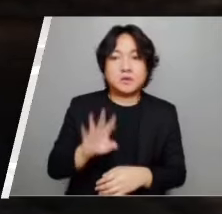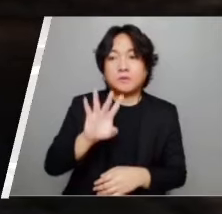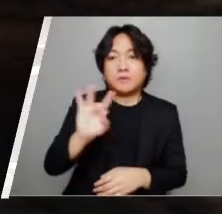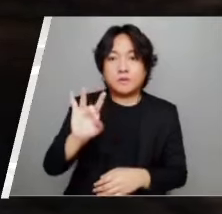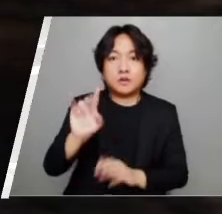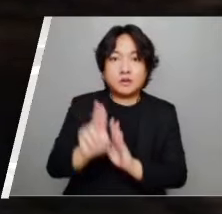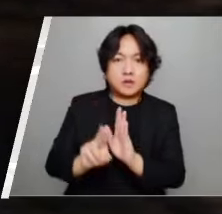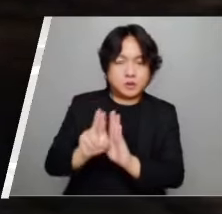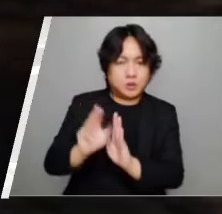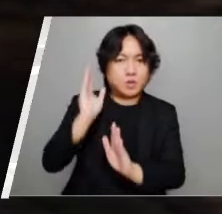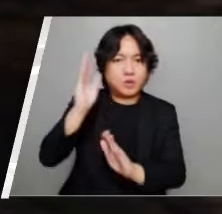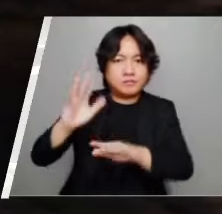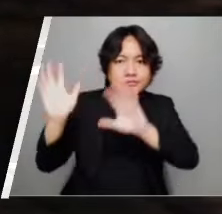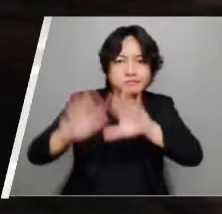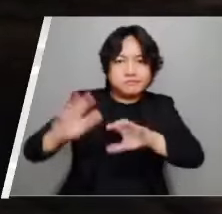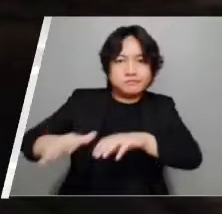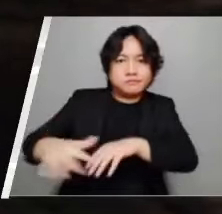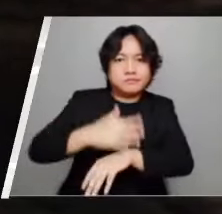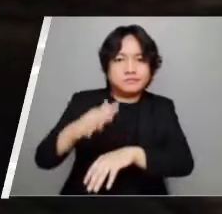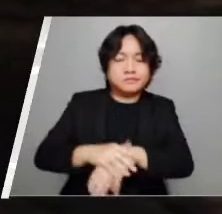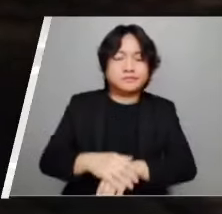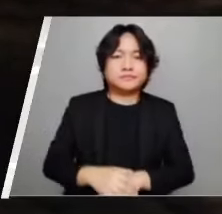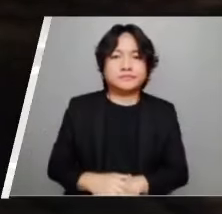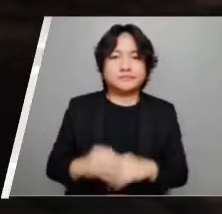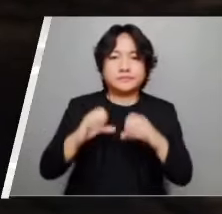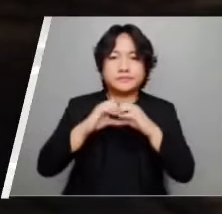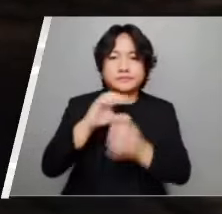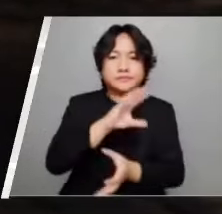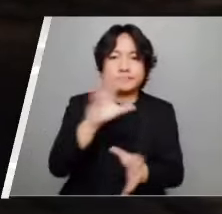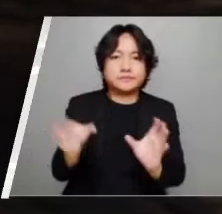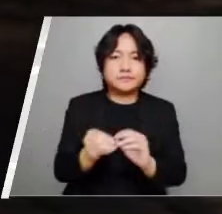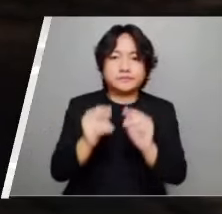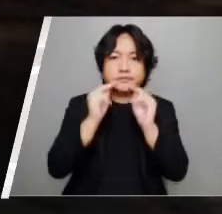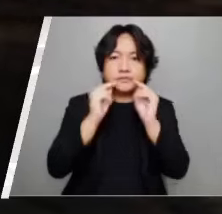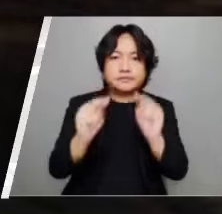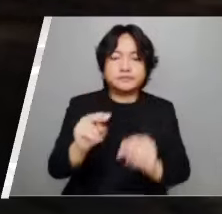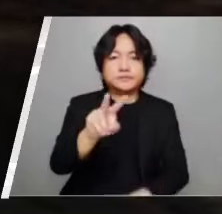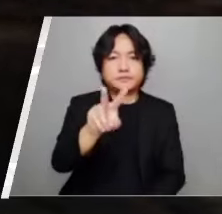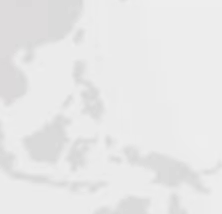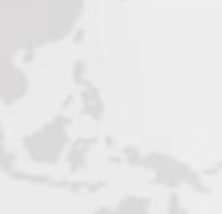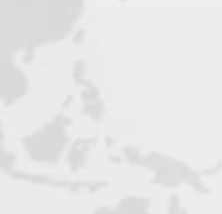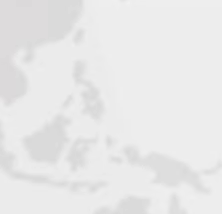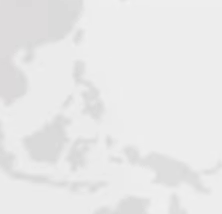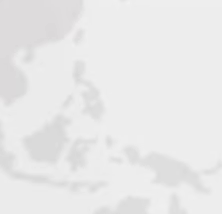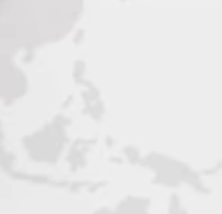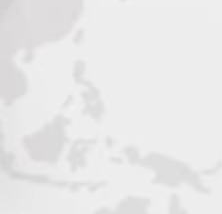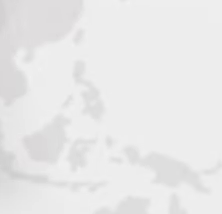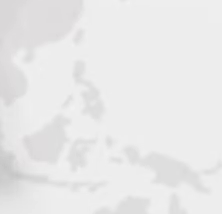sa Santa Ana, Cagayan, para sa GMA Integrated News, Jonathan Andal ang inyong saksi.